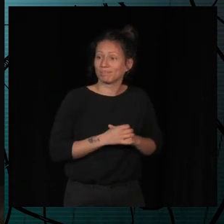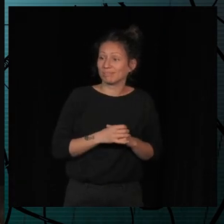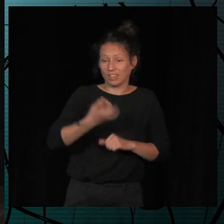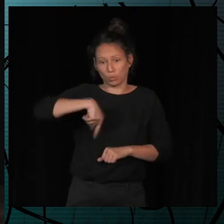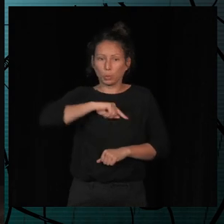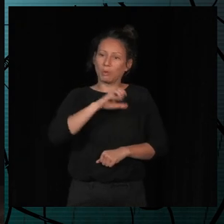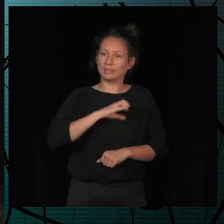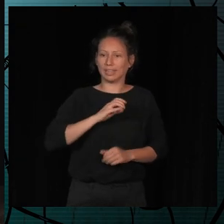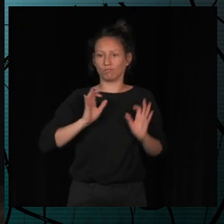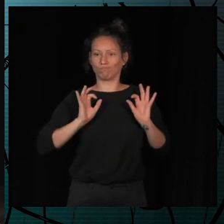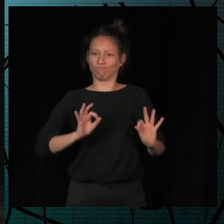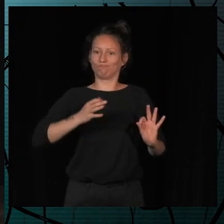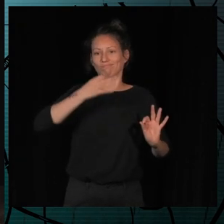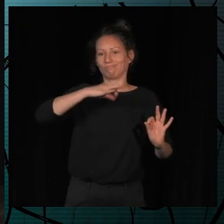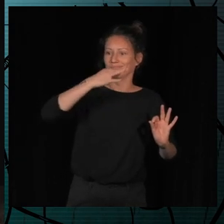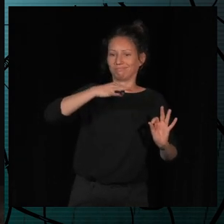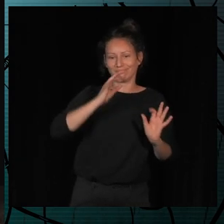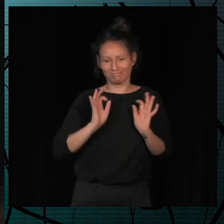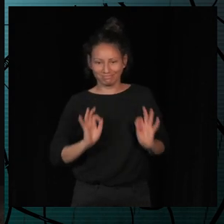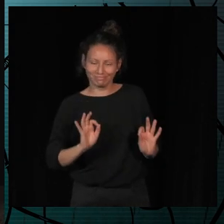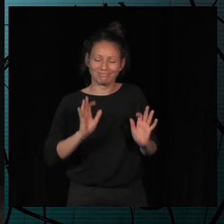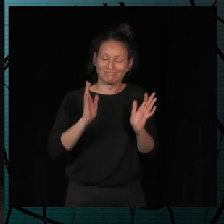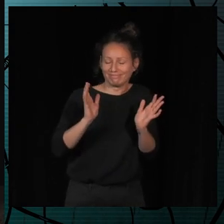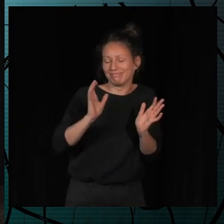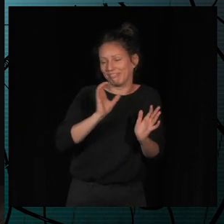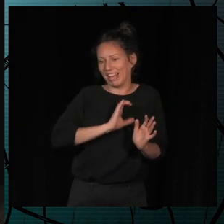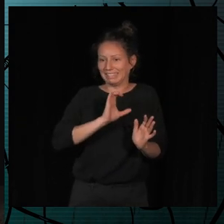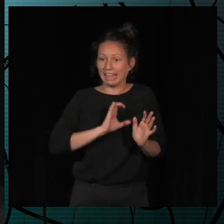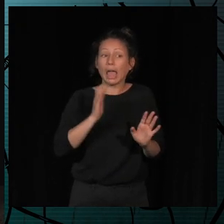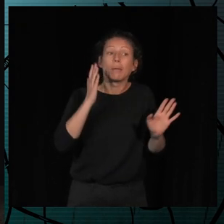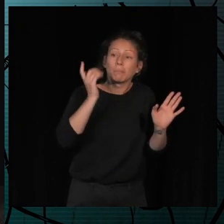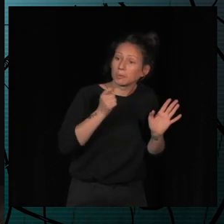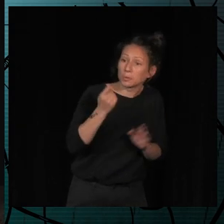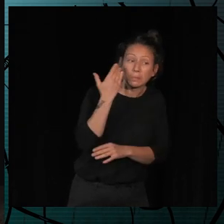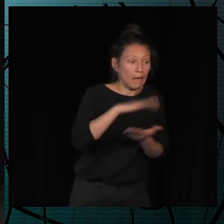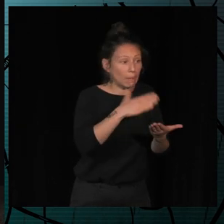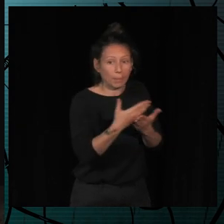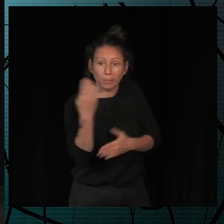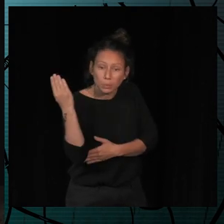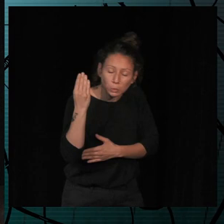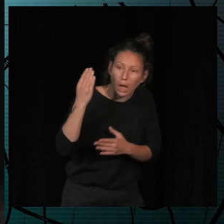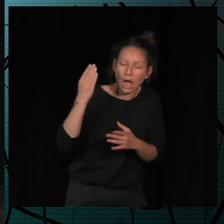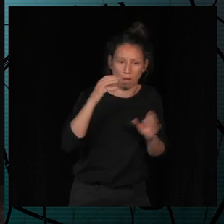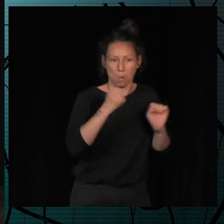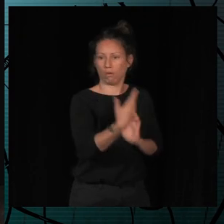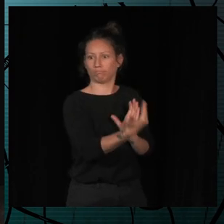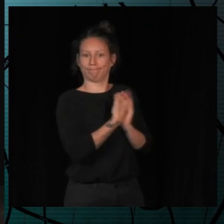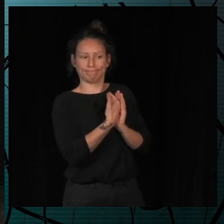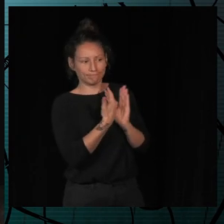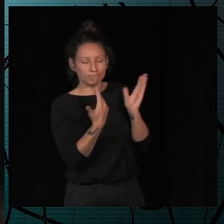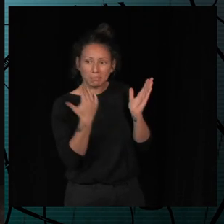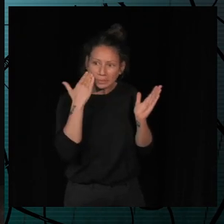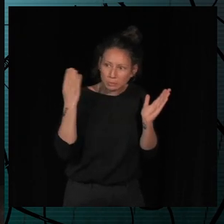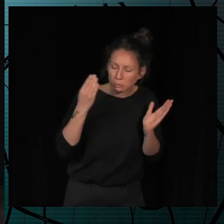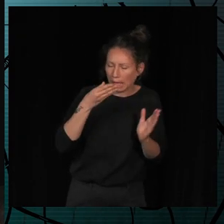faciliter le travail mais on va on va s'efforcer de le de le faire et elles peuvent nous interrompre à certains moment pour nous demander de préciser des